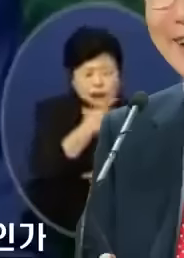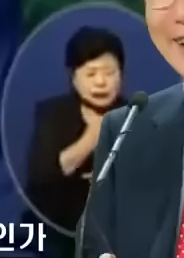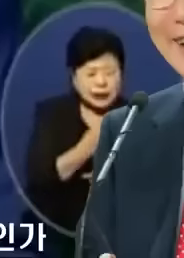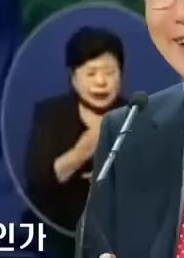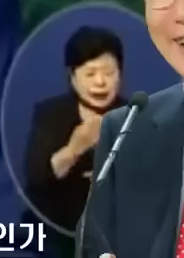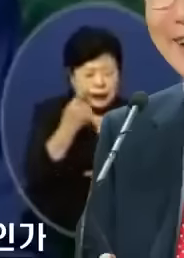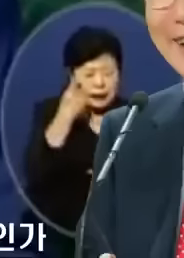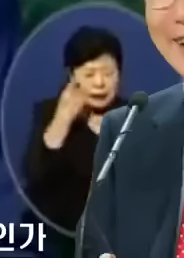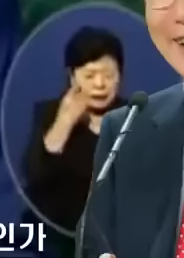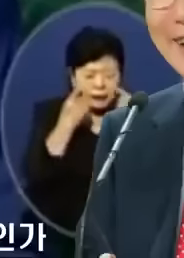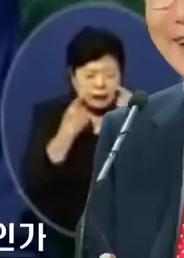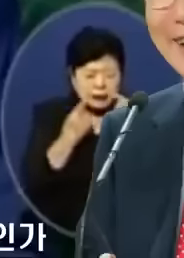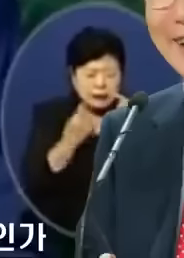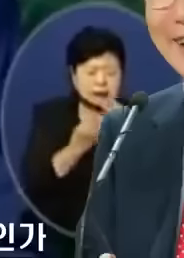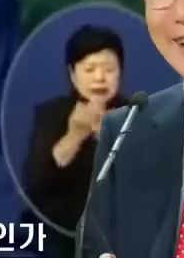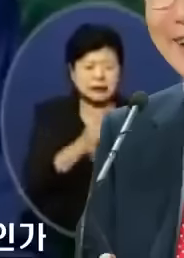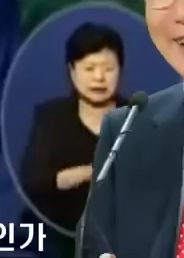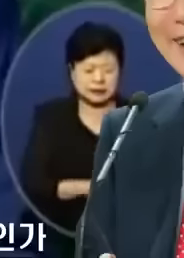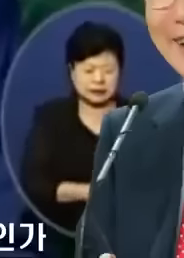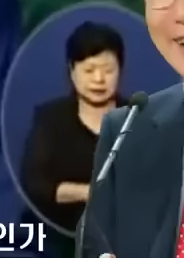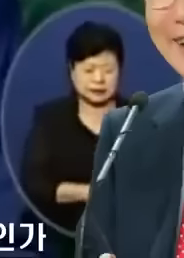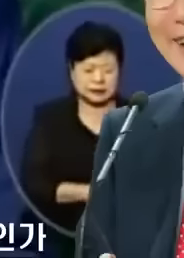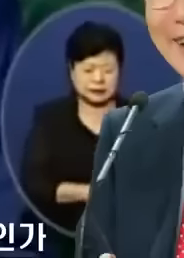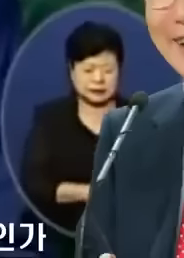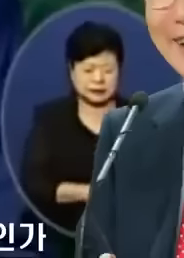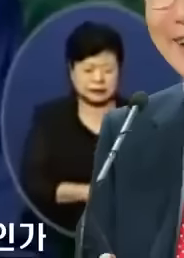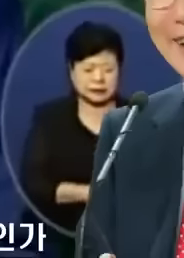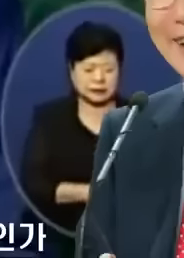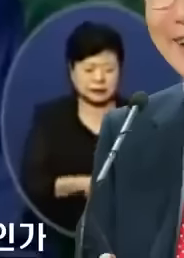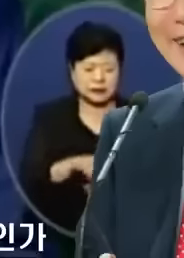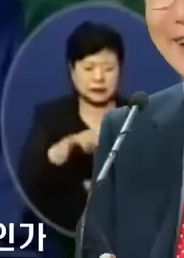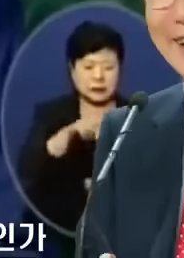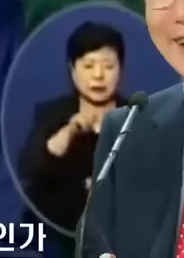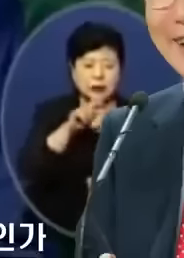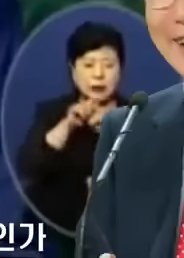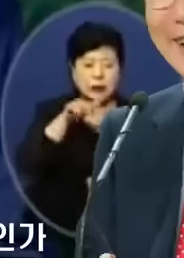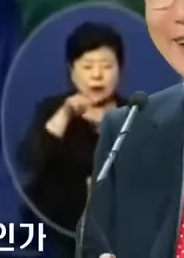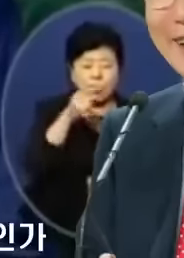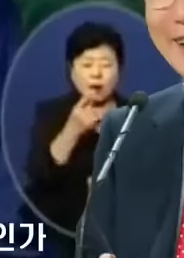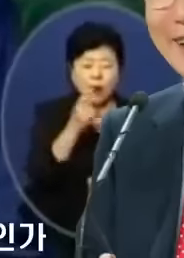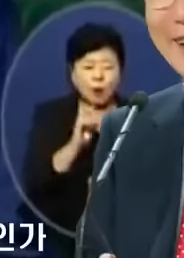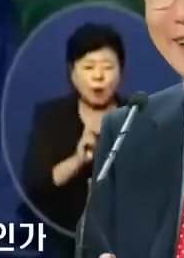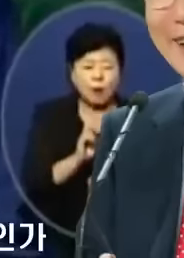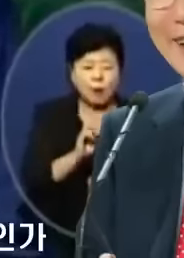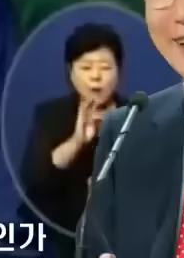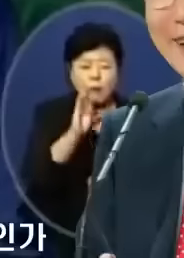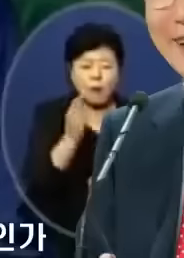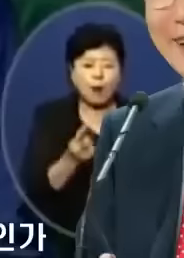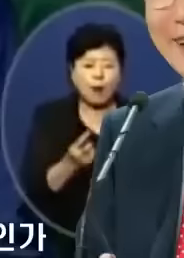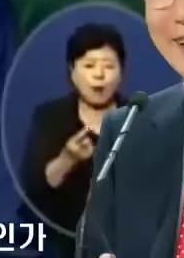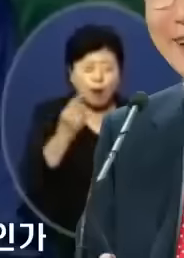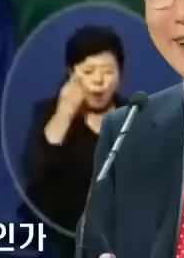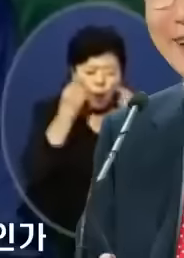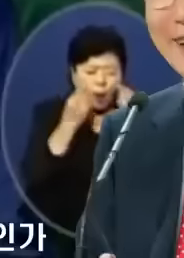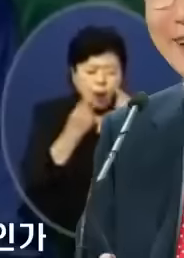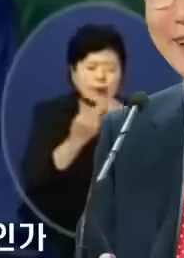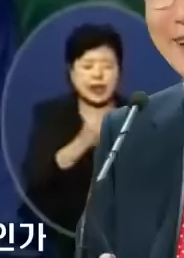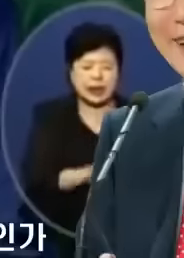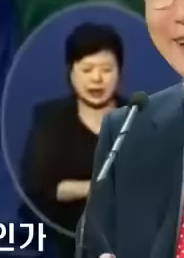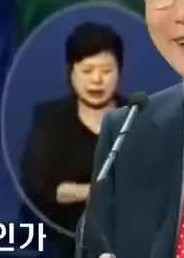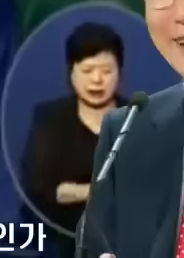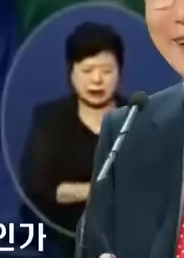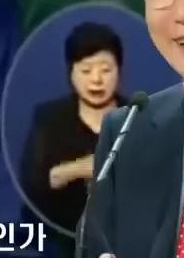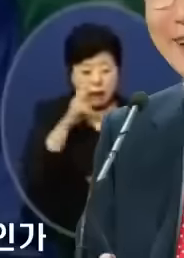얼굴에 흠점이 있어서 곤보가 되는 것입니다. 그런데 갑자기